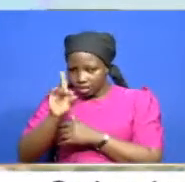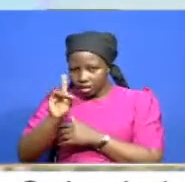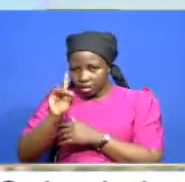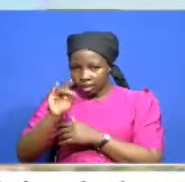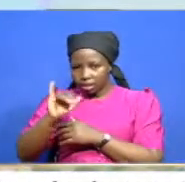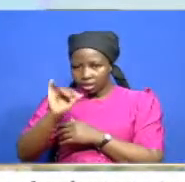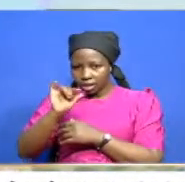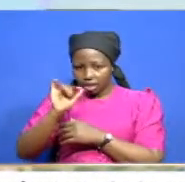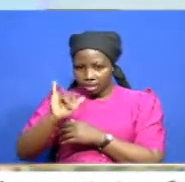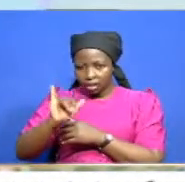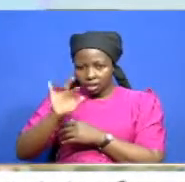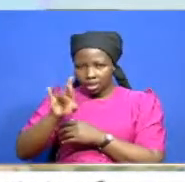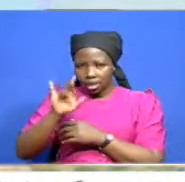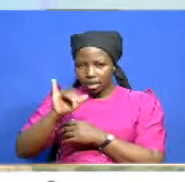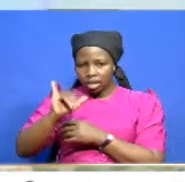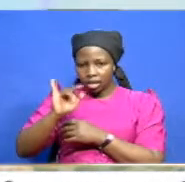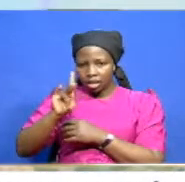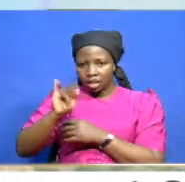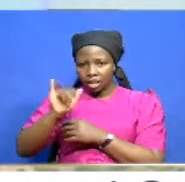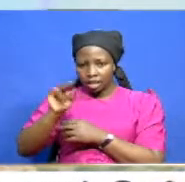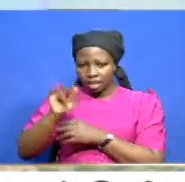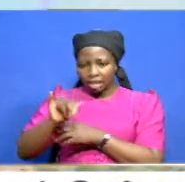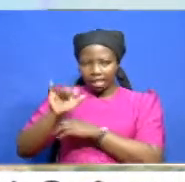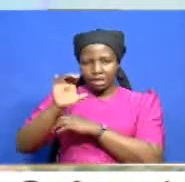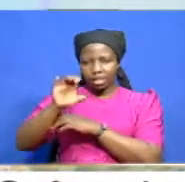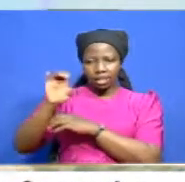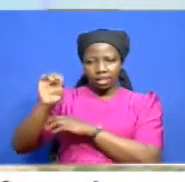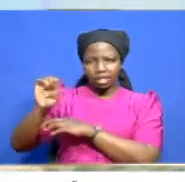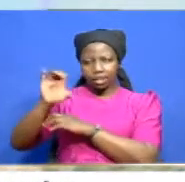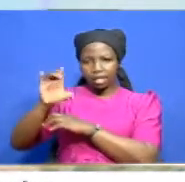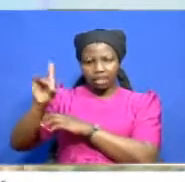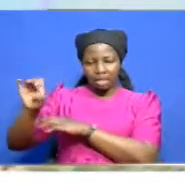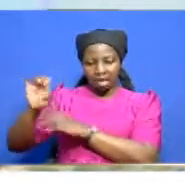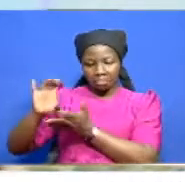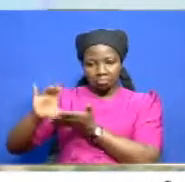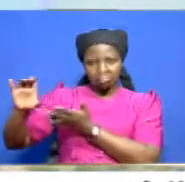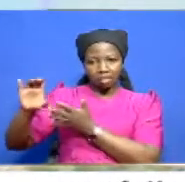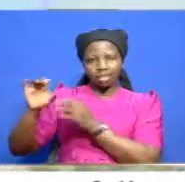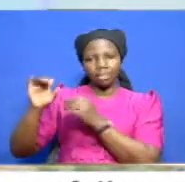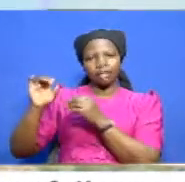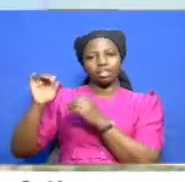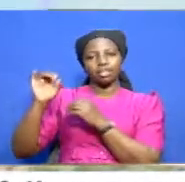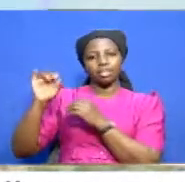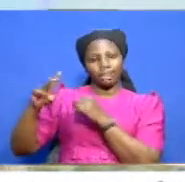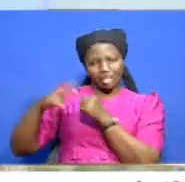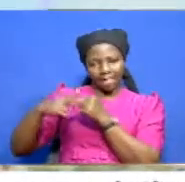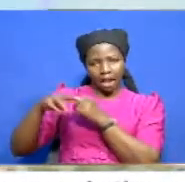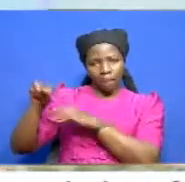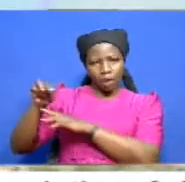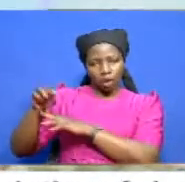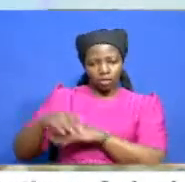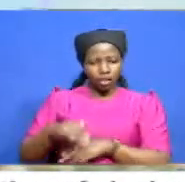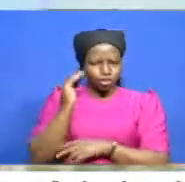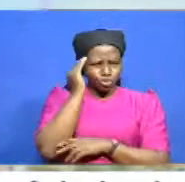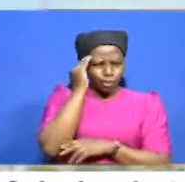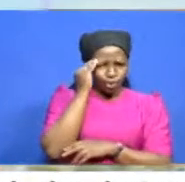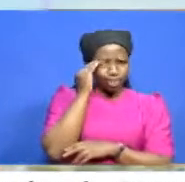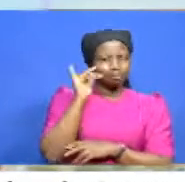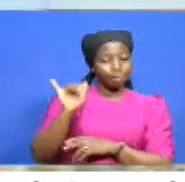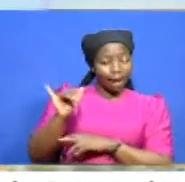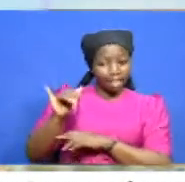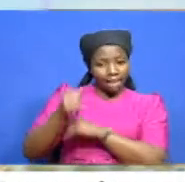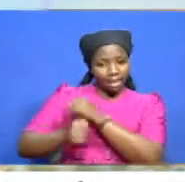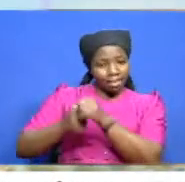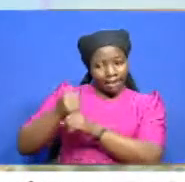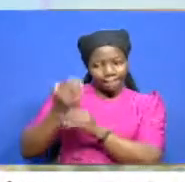ECD imetengewa 1,000,027 tukijua ya kwamba by that year itakuwa complete,